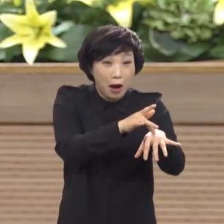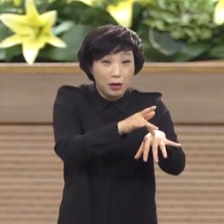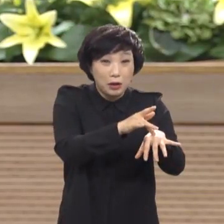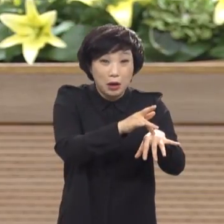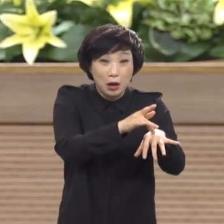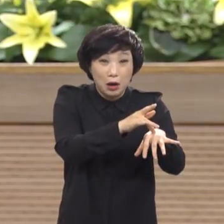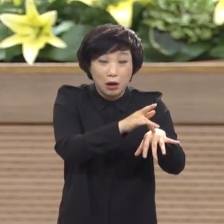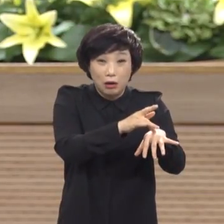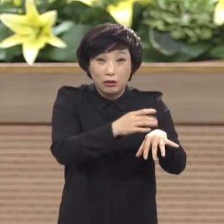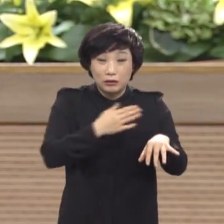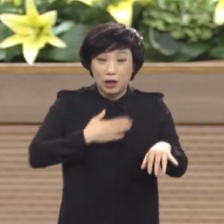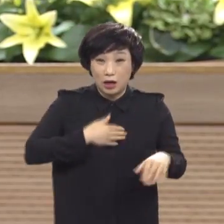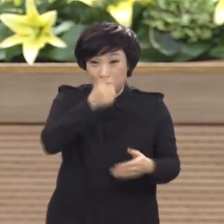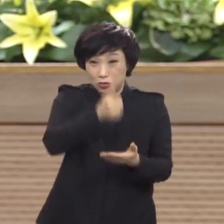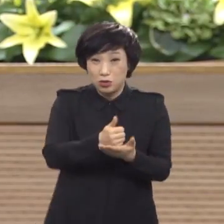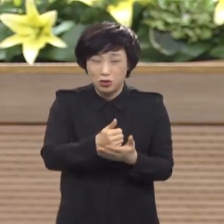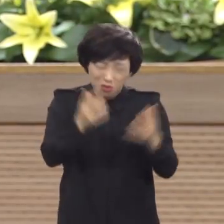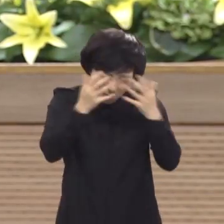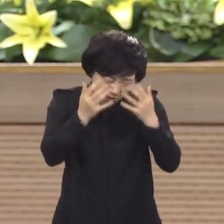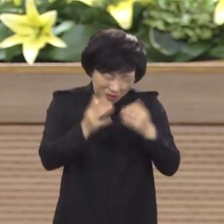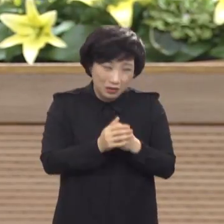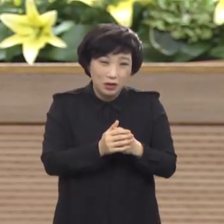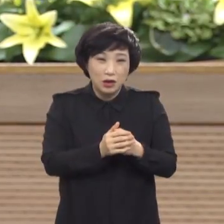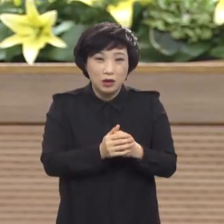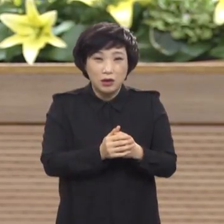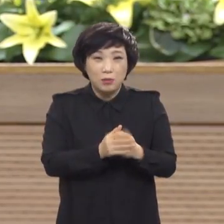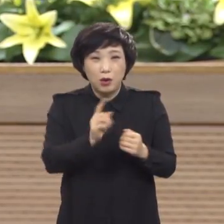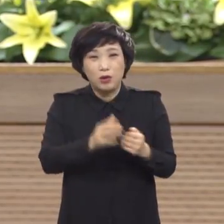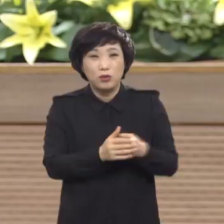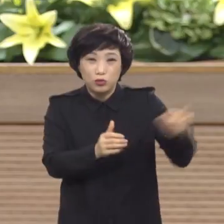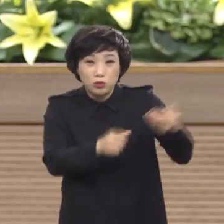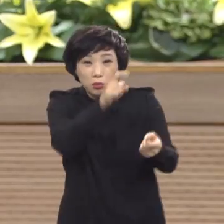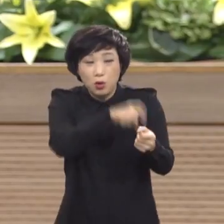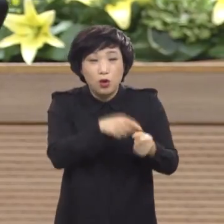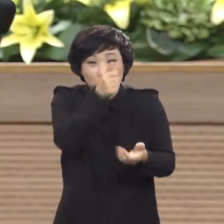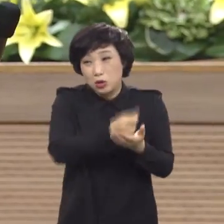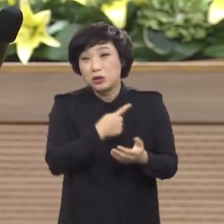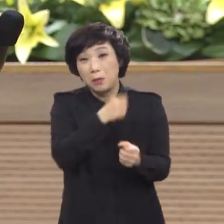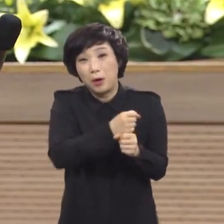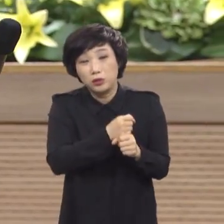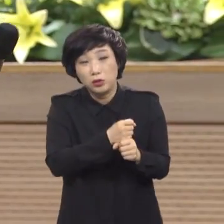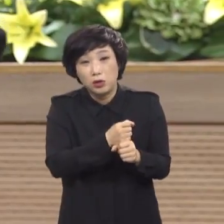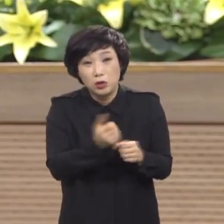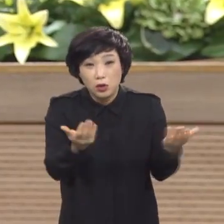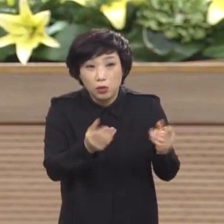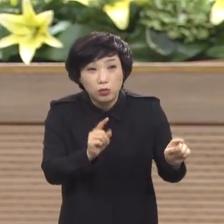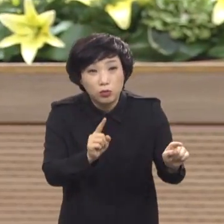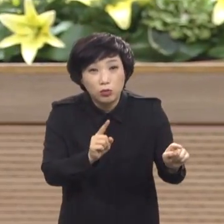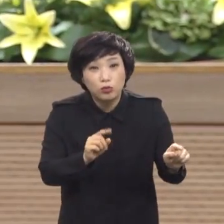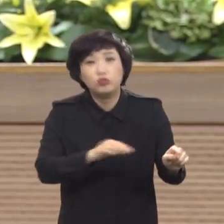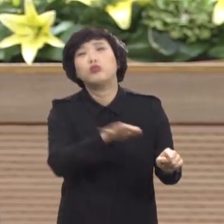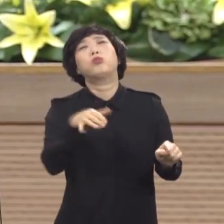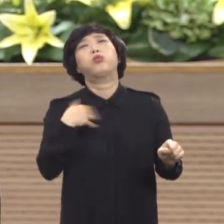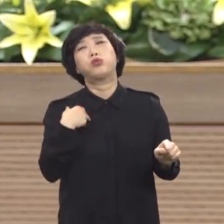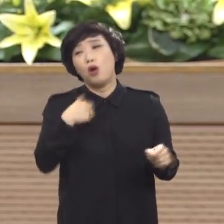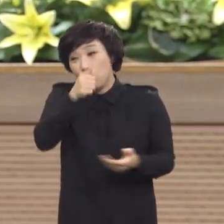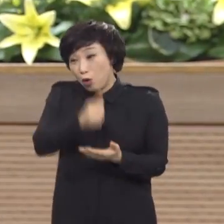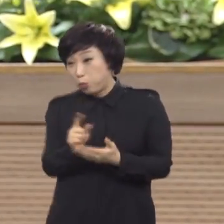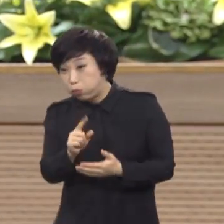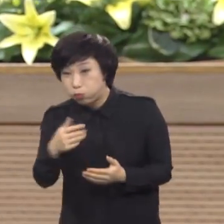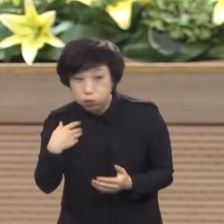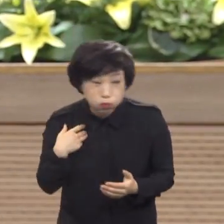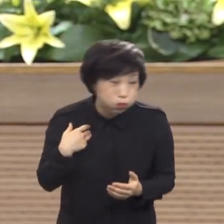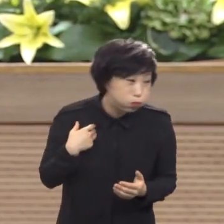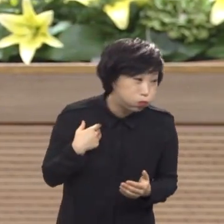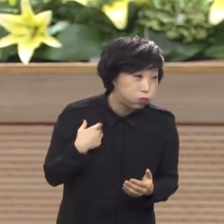마귀가 죄를 어떻게 지켜야 하는지도 모르고 죄가 무엇인지도 모르니